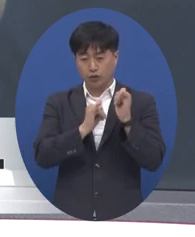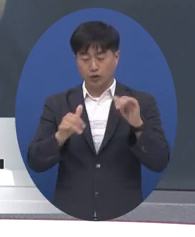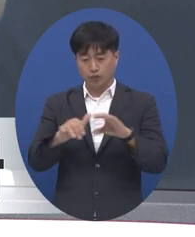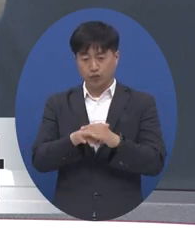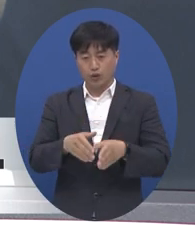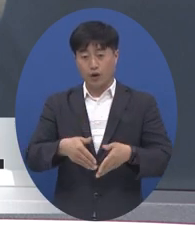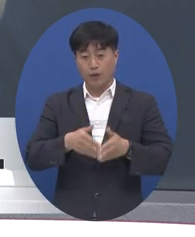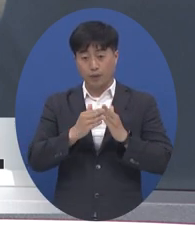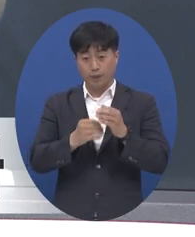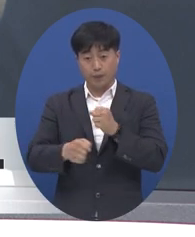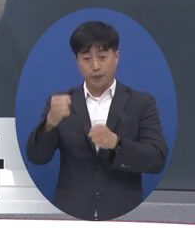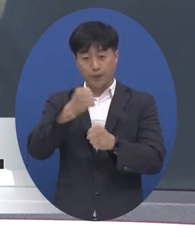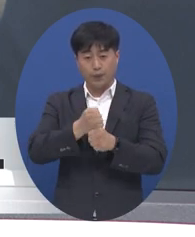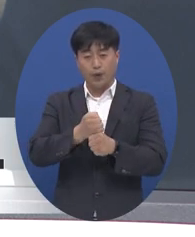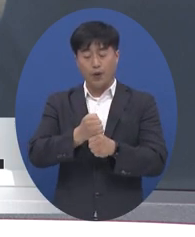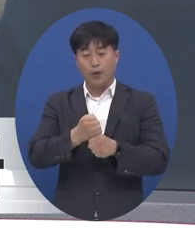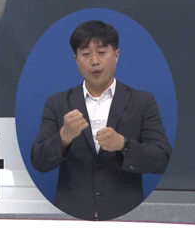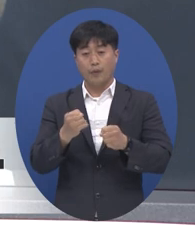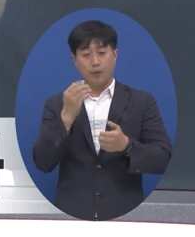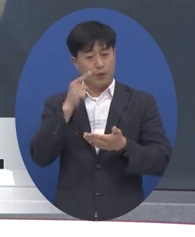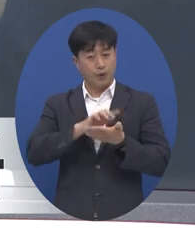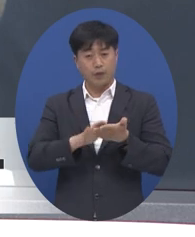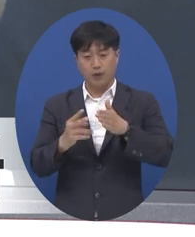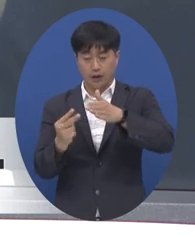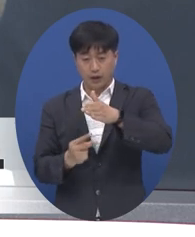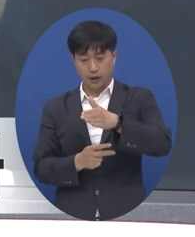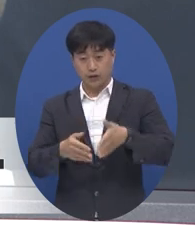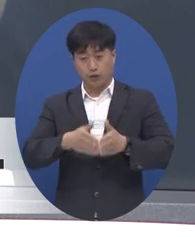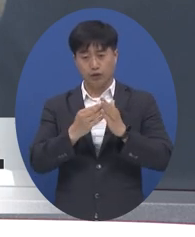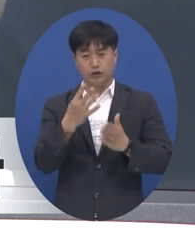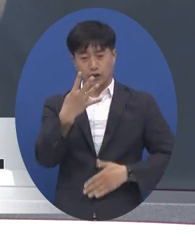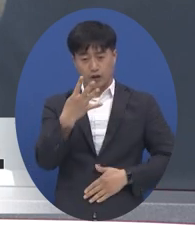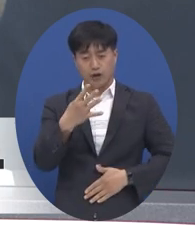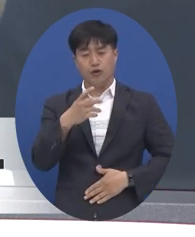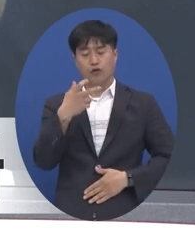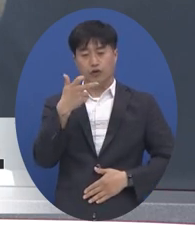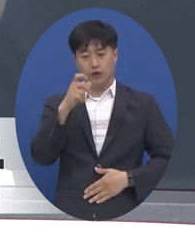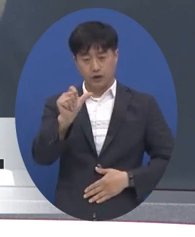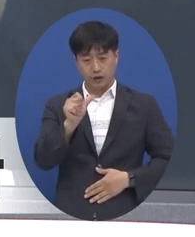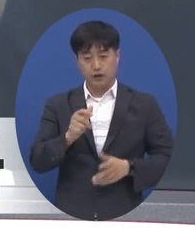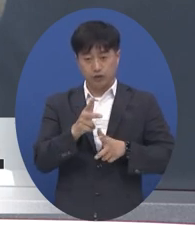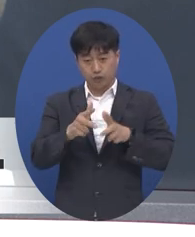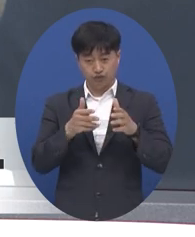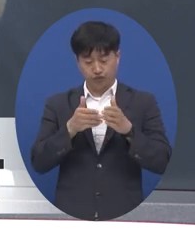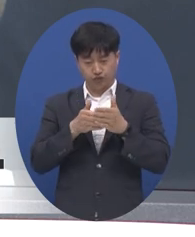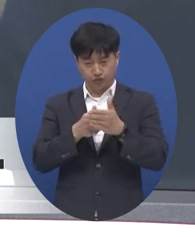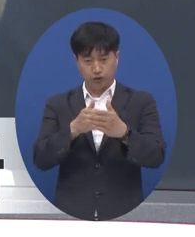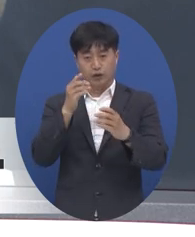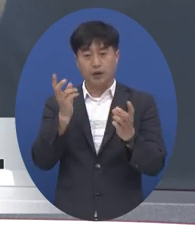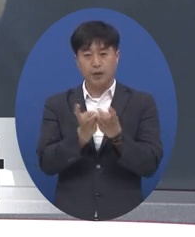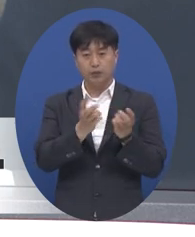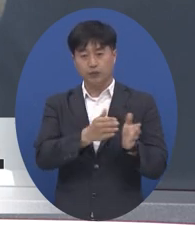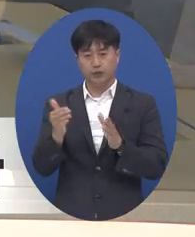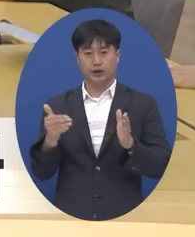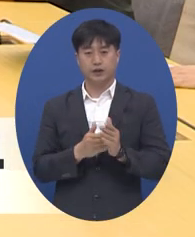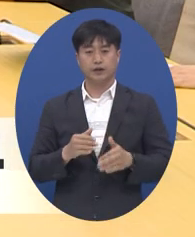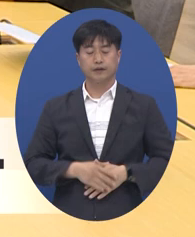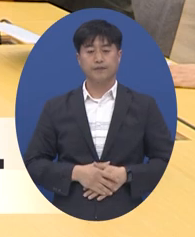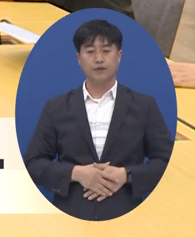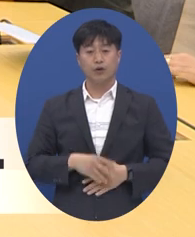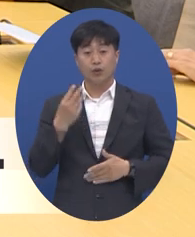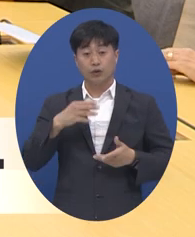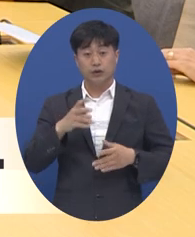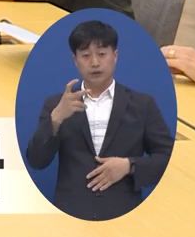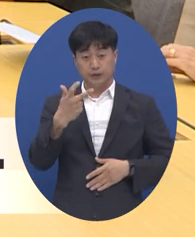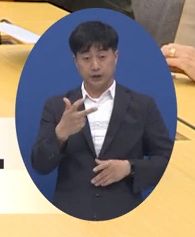역사문화복원, 평화도보다리 건설 등총 4대 분야, 15개 분야 사업을 추진하는 방안이 마련됐습니다.